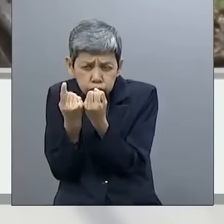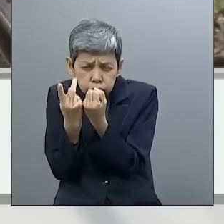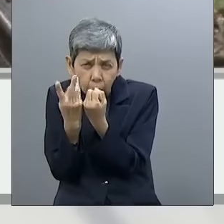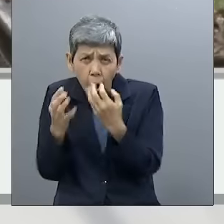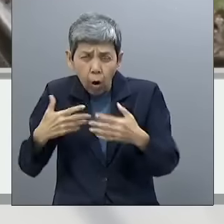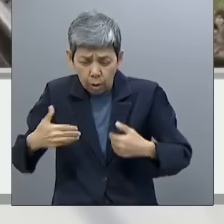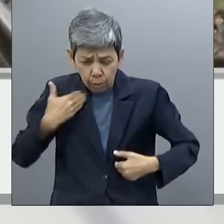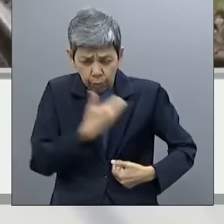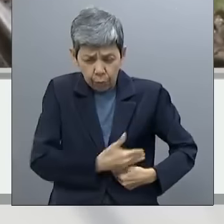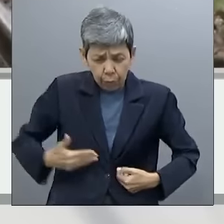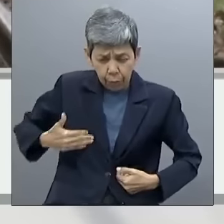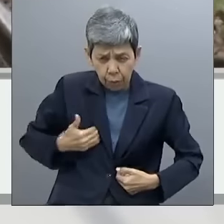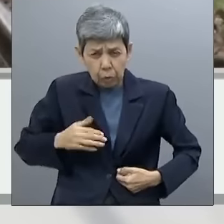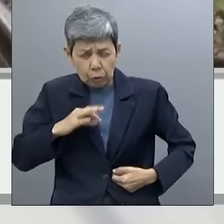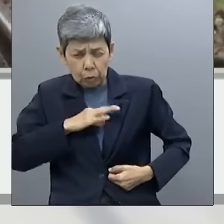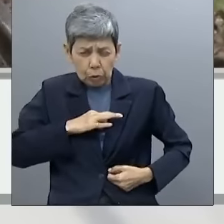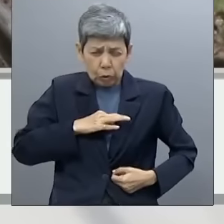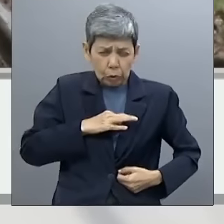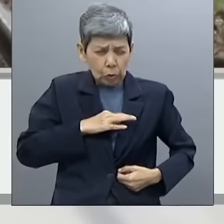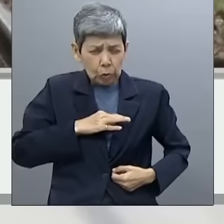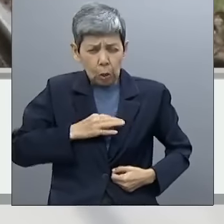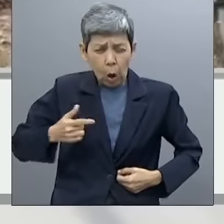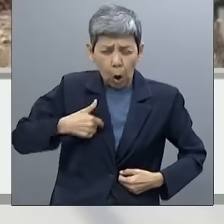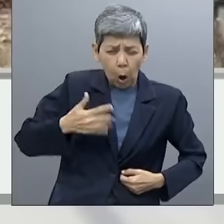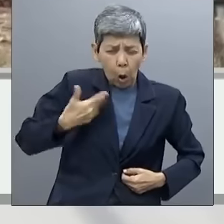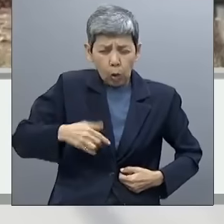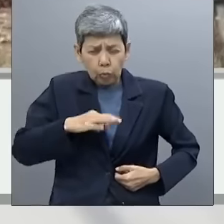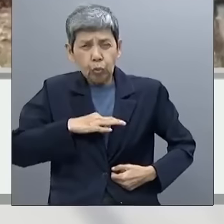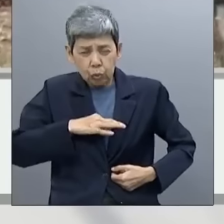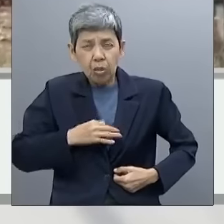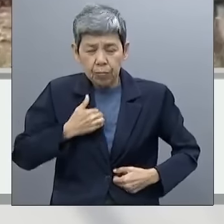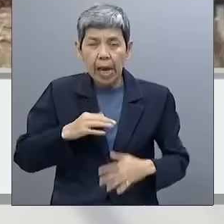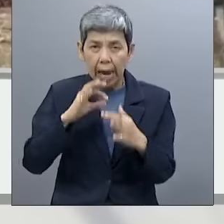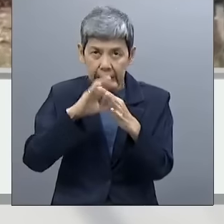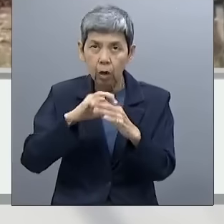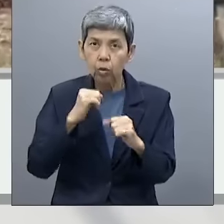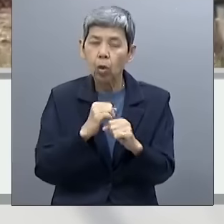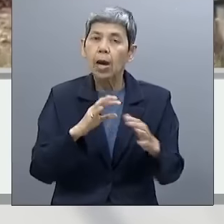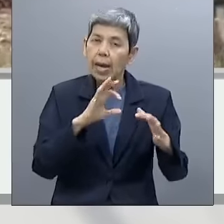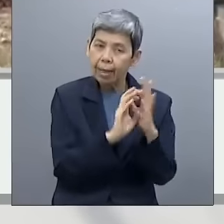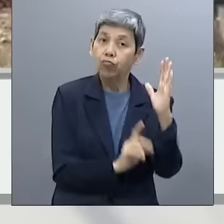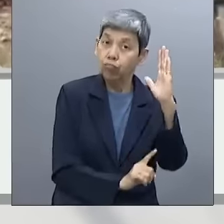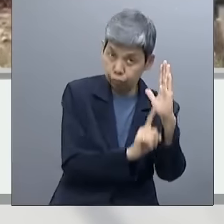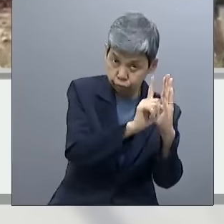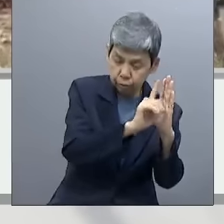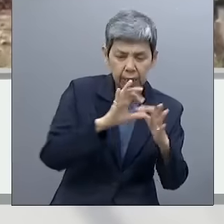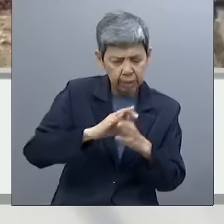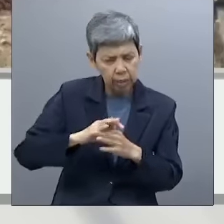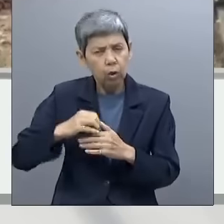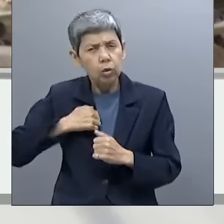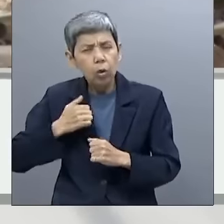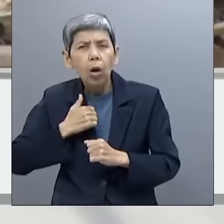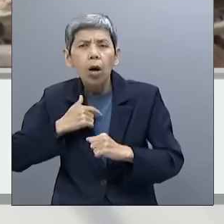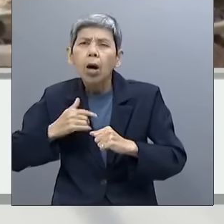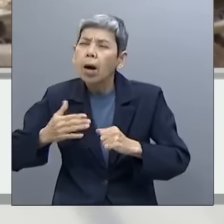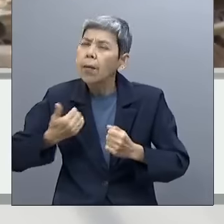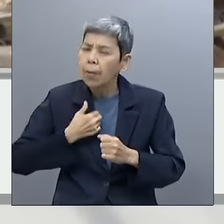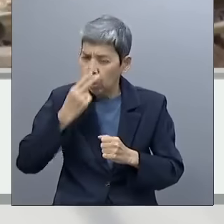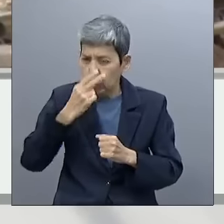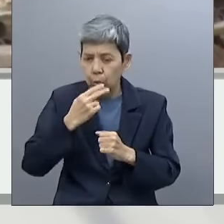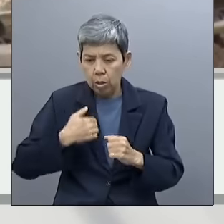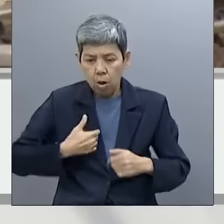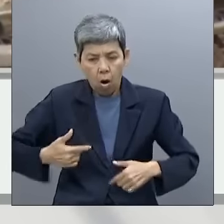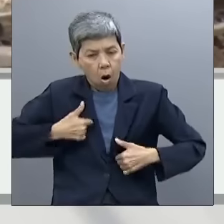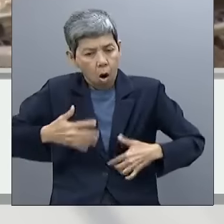ร่างกายของเรารู้สึกได้ณช่วงเวลานั้นๆซึ่งมันจะขึ้นอยู่กับอุณหภูมิขึ้นอยู่กับความชื้นสัมพัทที่มักจะสูงกว่า